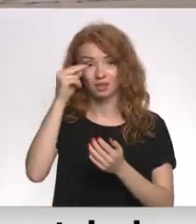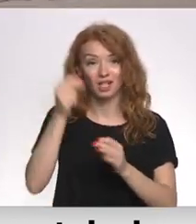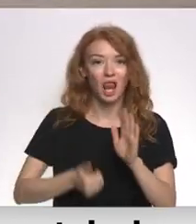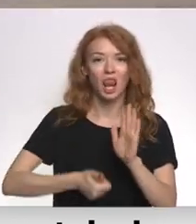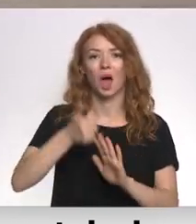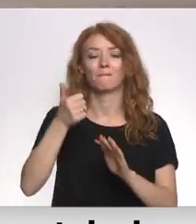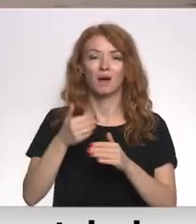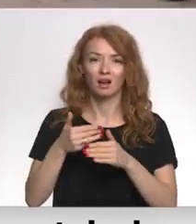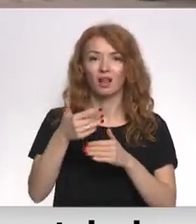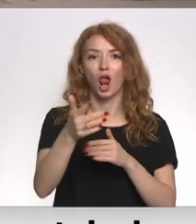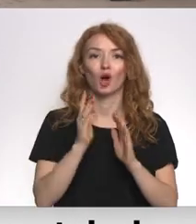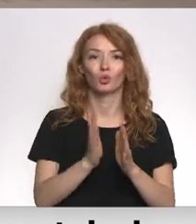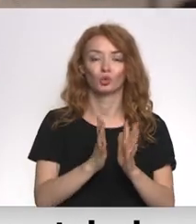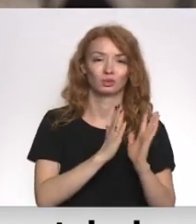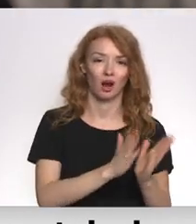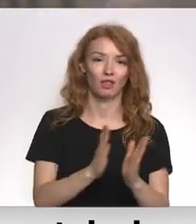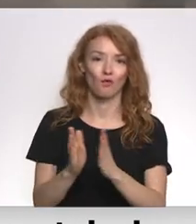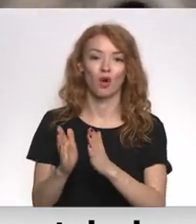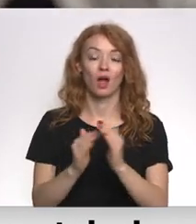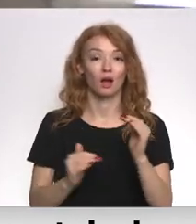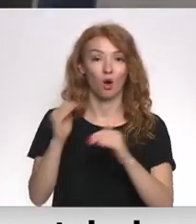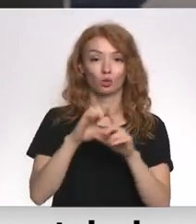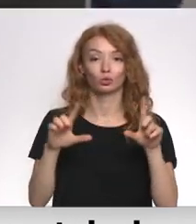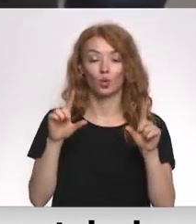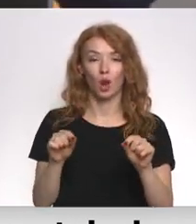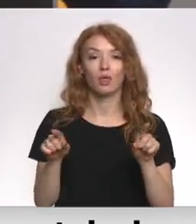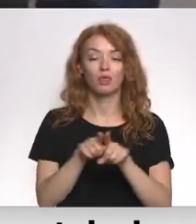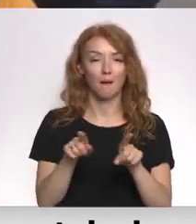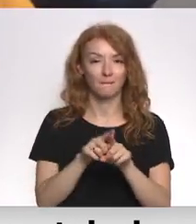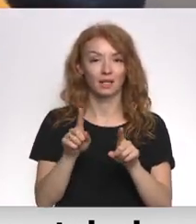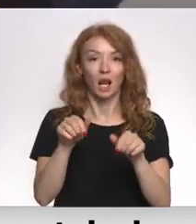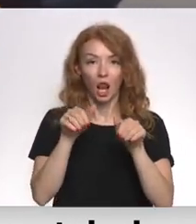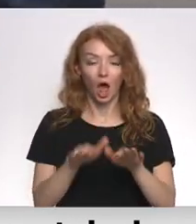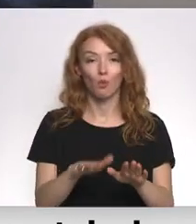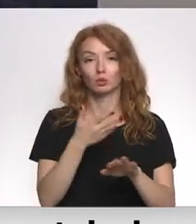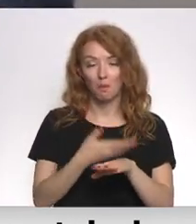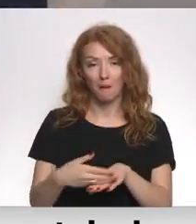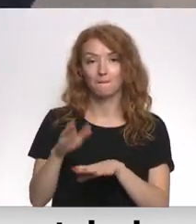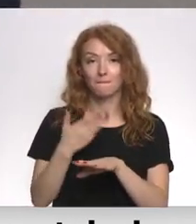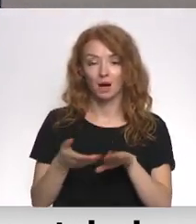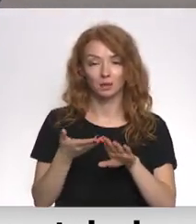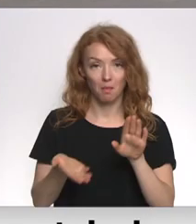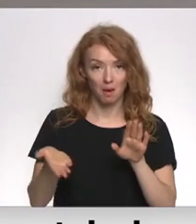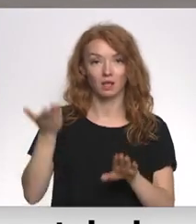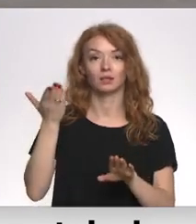un tālāk būt sagatavotākiem augstskolai, tāpat pieņemts lēmums pakāpeniski celt